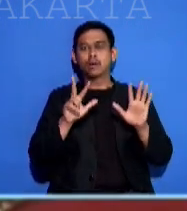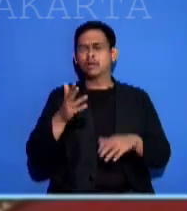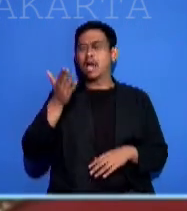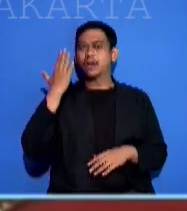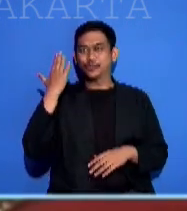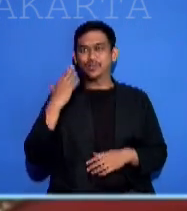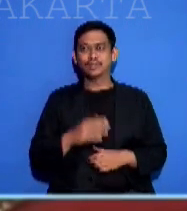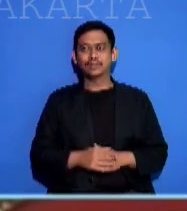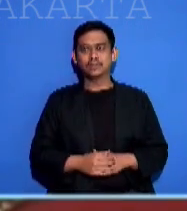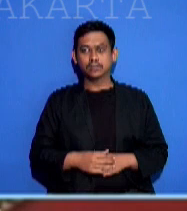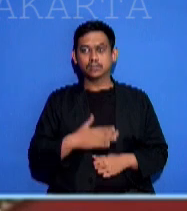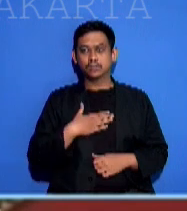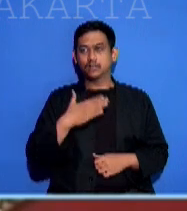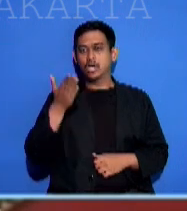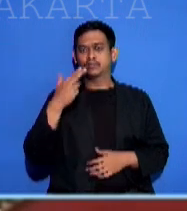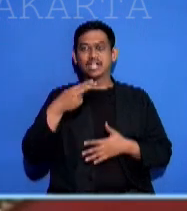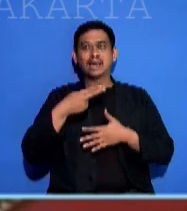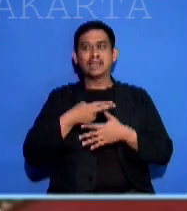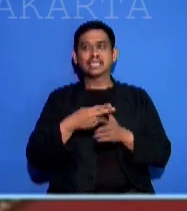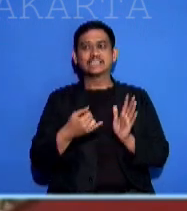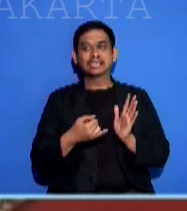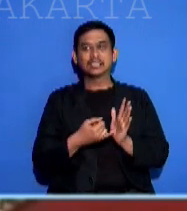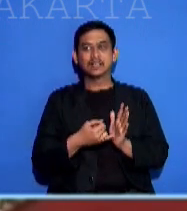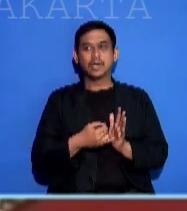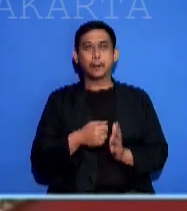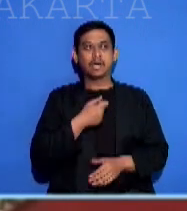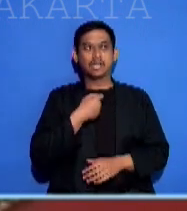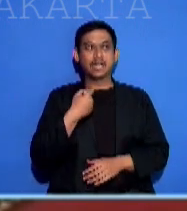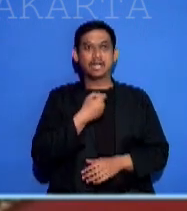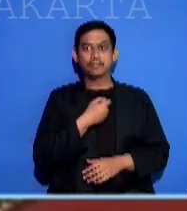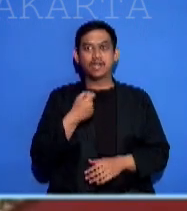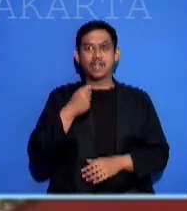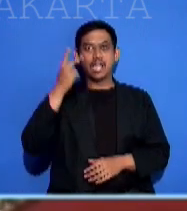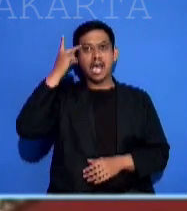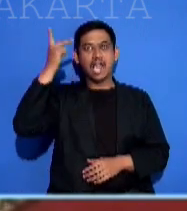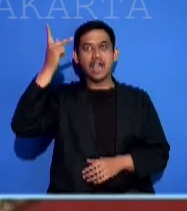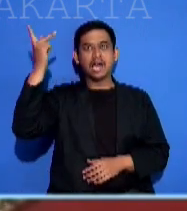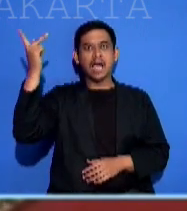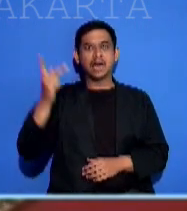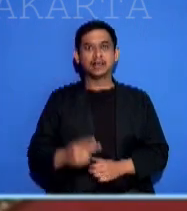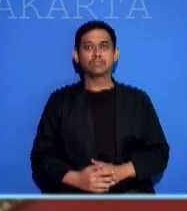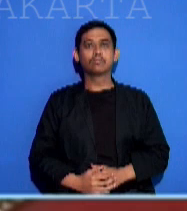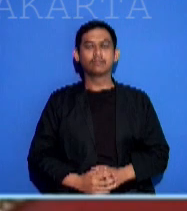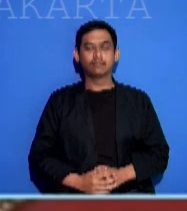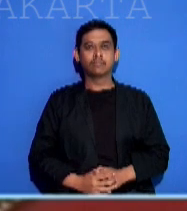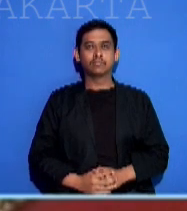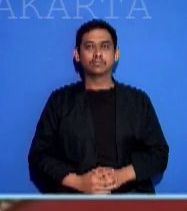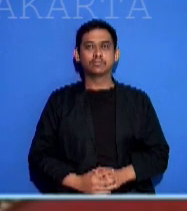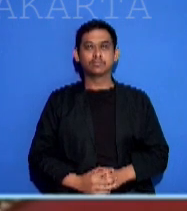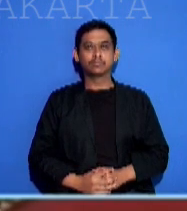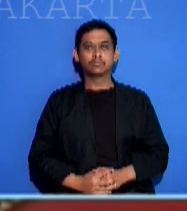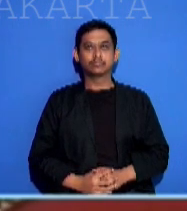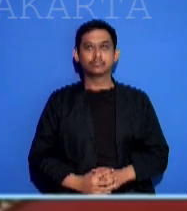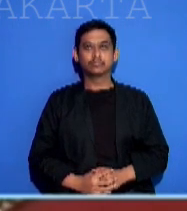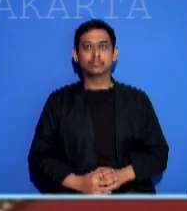Saya dulu di DPRI juga ngisi tembang kenangan, juga ngisi kemas ribbon juga sama teman-teman ini.